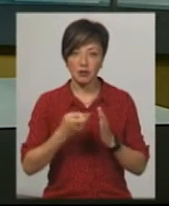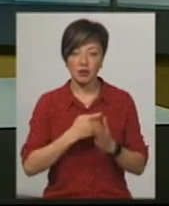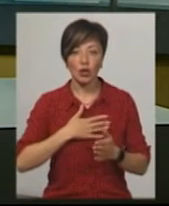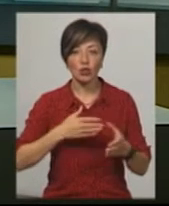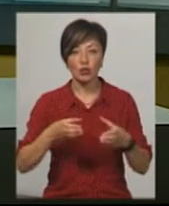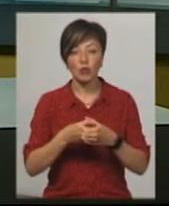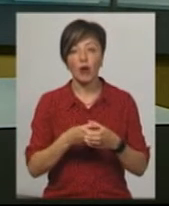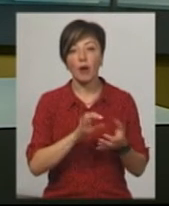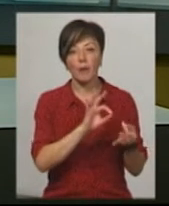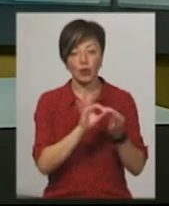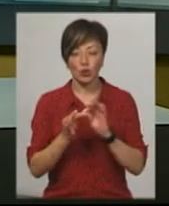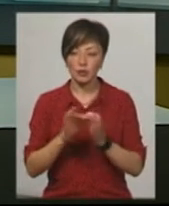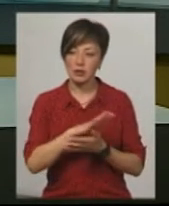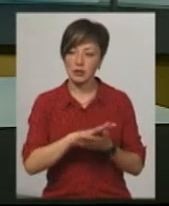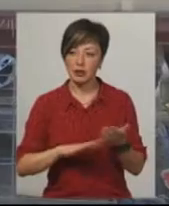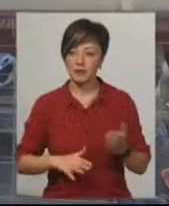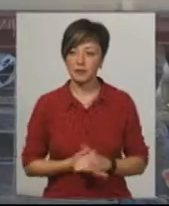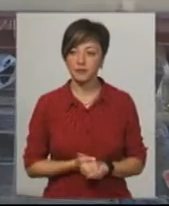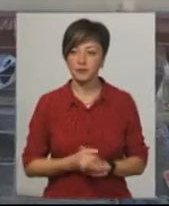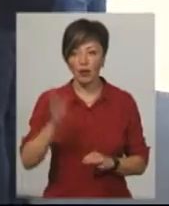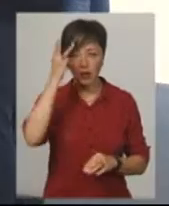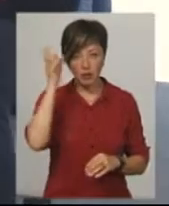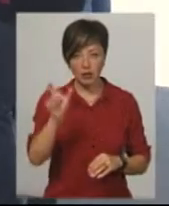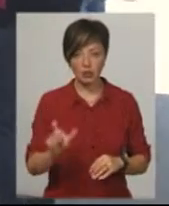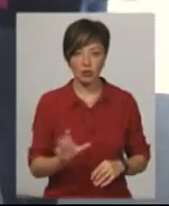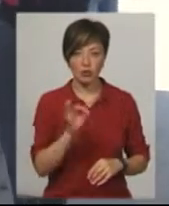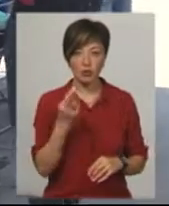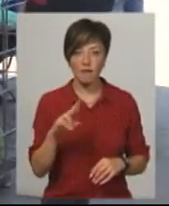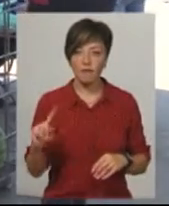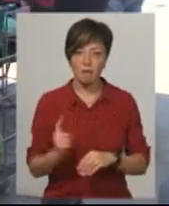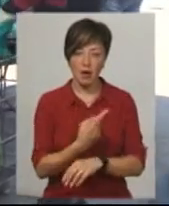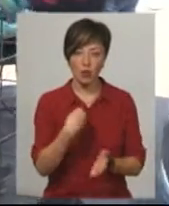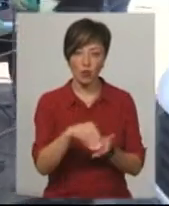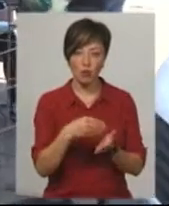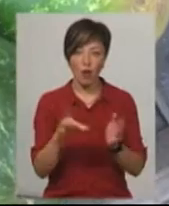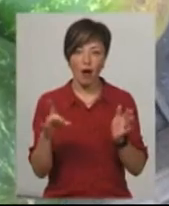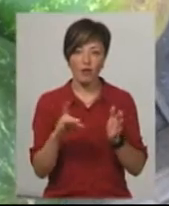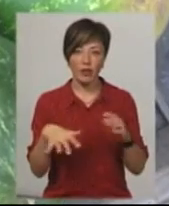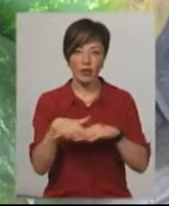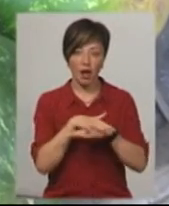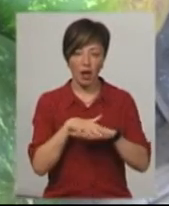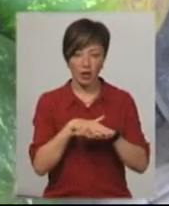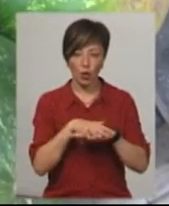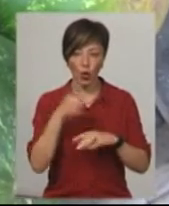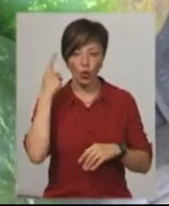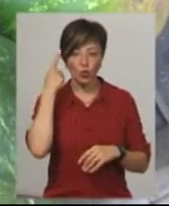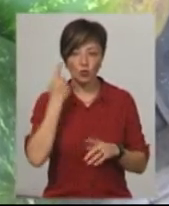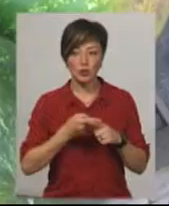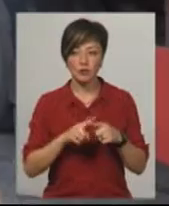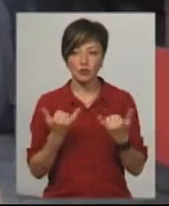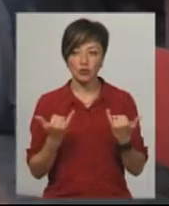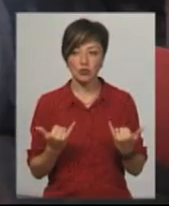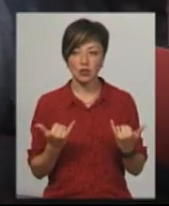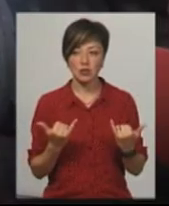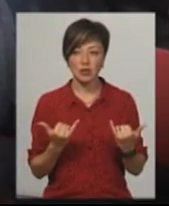група. Подробиці далі. Хмельничанка Ольга вперше сьогодні купує кавуни на ринку. Думаю, що вже в цей час вже